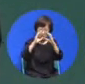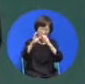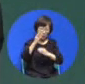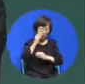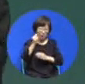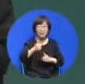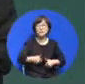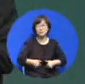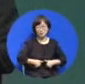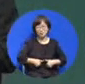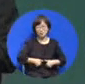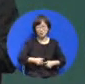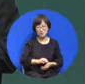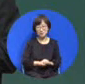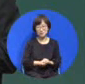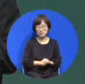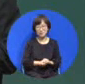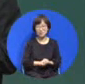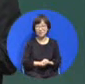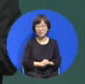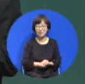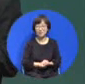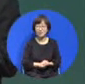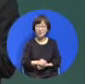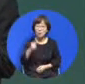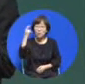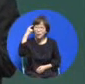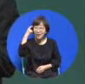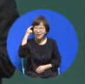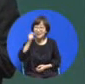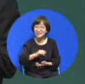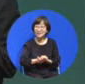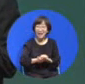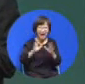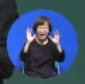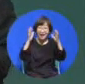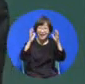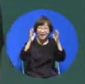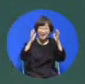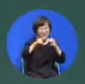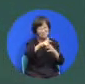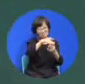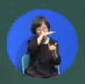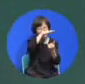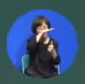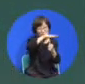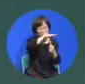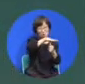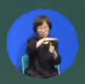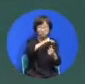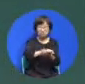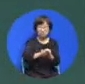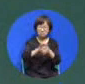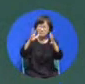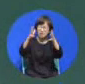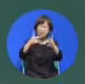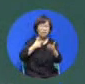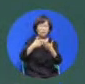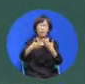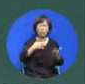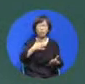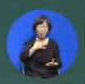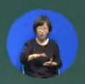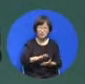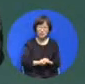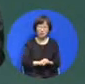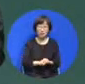with the remnants. 아이들은 사실은 경험이 없잖아요. The reason is because for our remnants, they don't have a lot of experience. 아무리 똑똑하고 아는 게